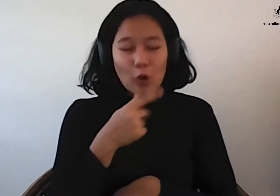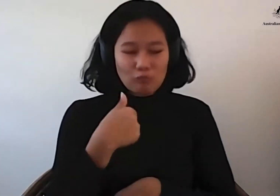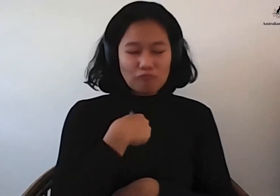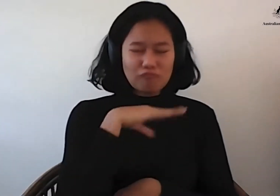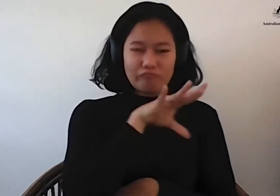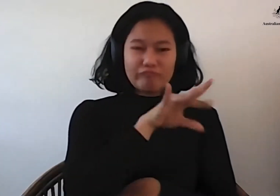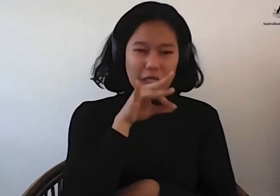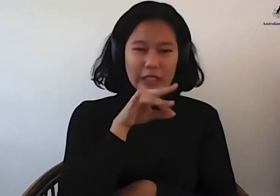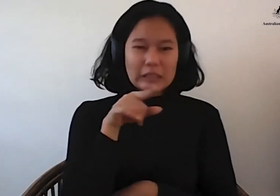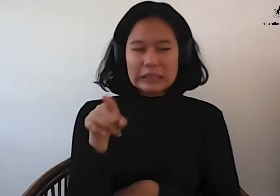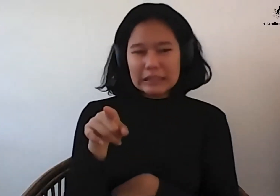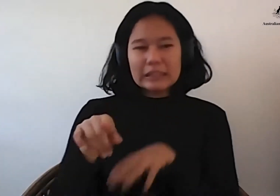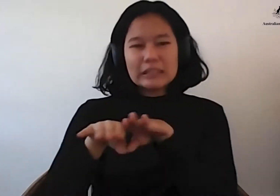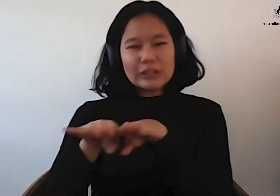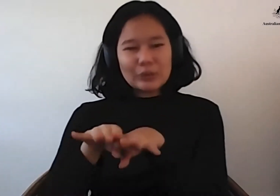nanti